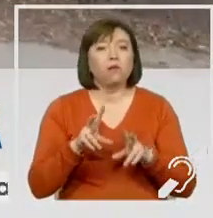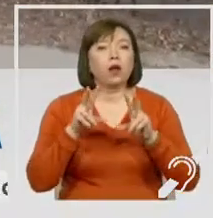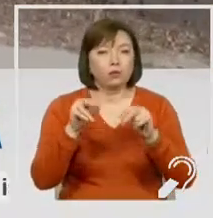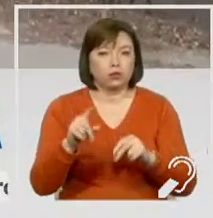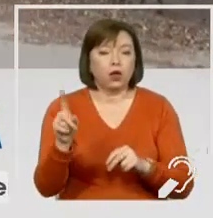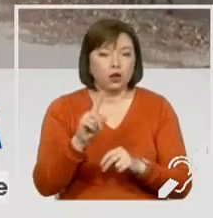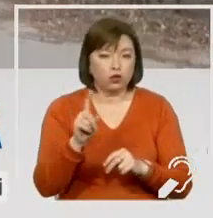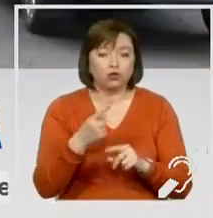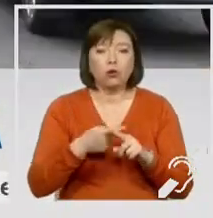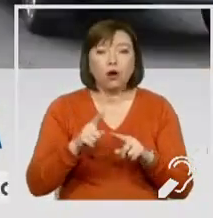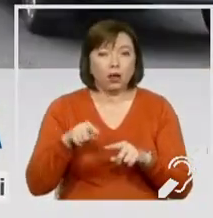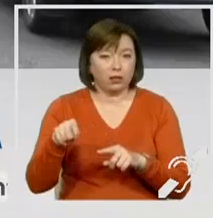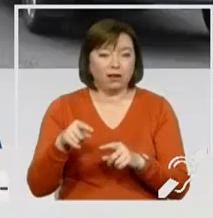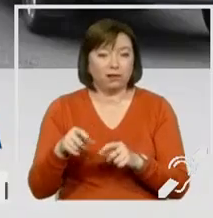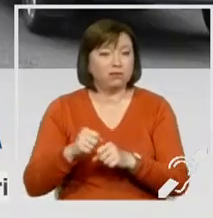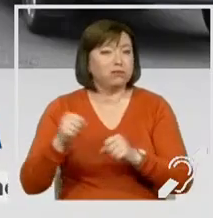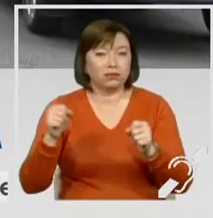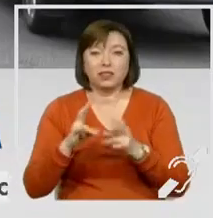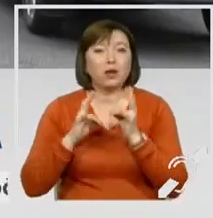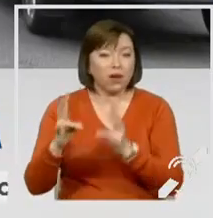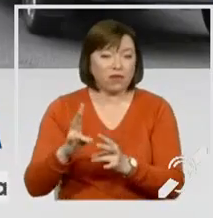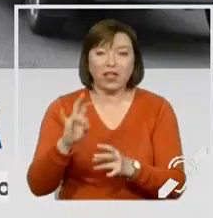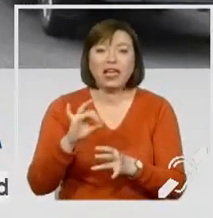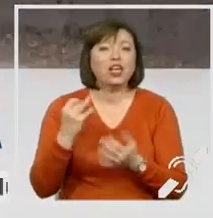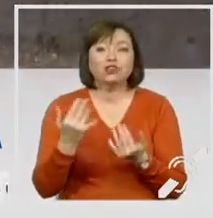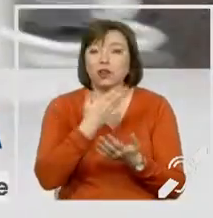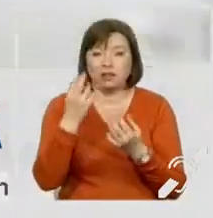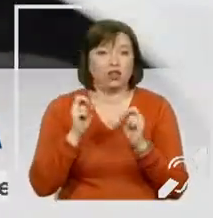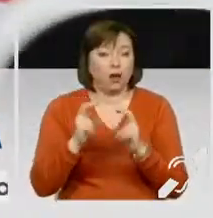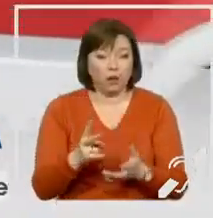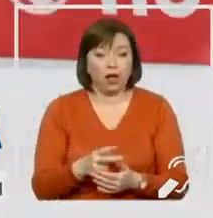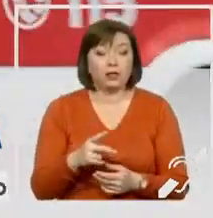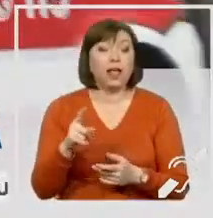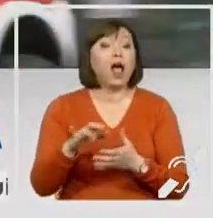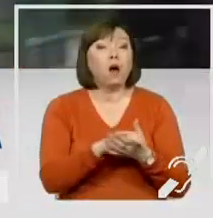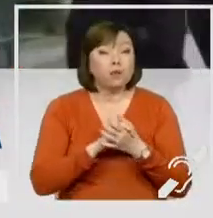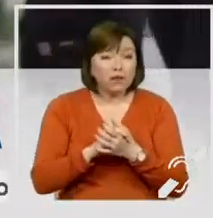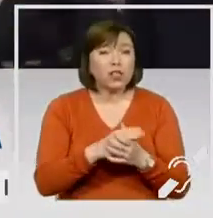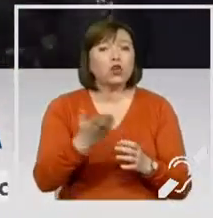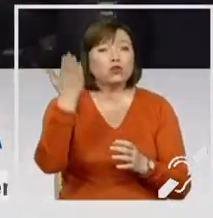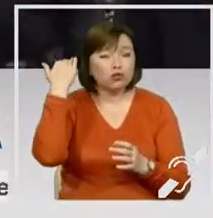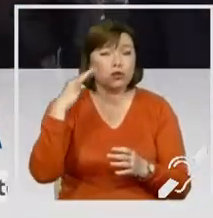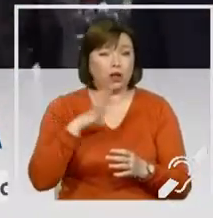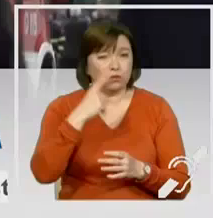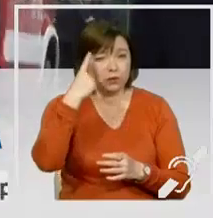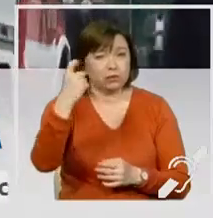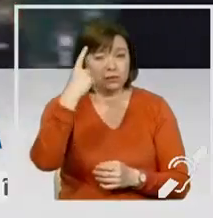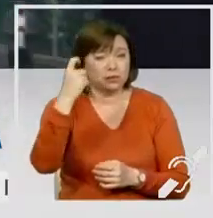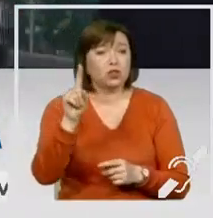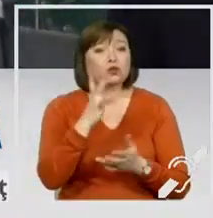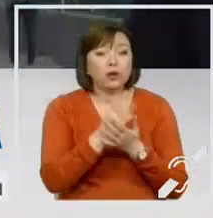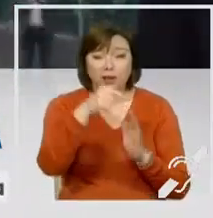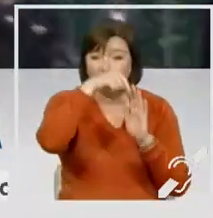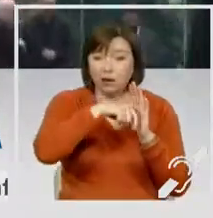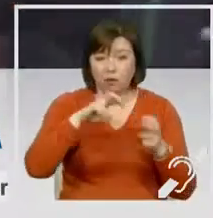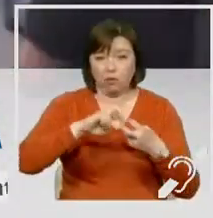că digul din apropiere nu a fost afectat și nu reprezintă un pericol. Unul dintre sindicate avertizase încă de anul trecut că sunt probleme